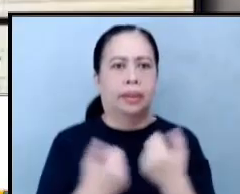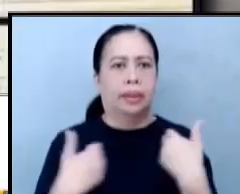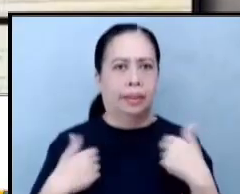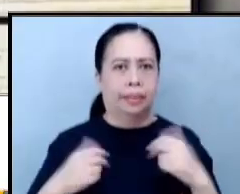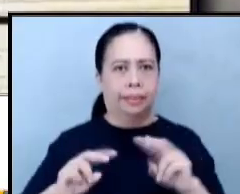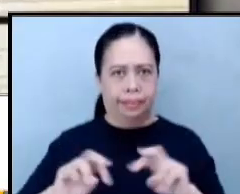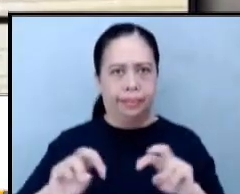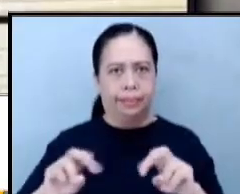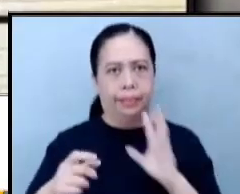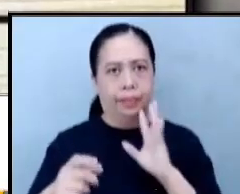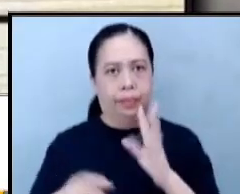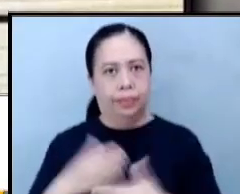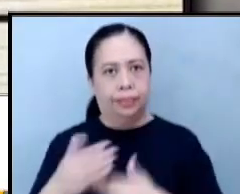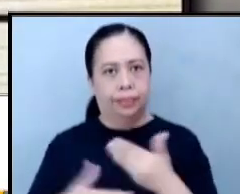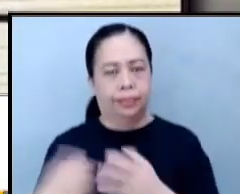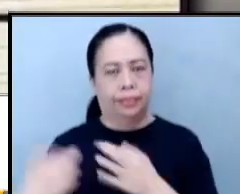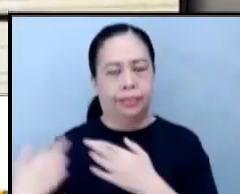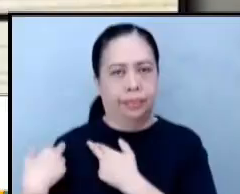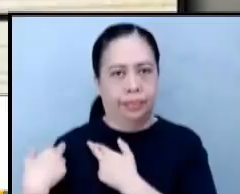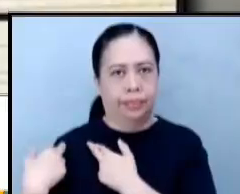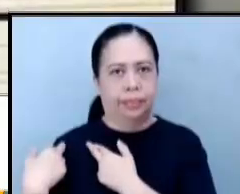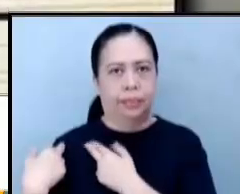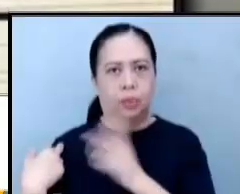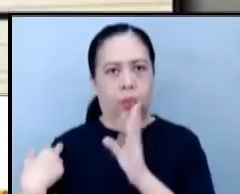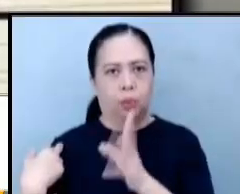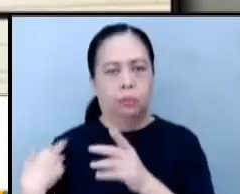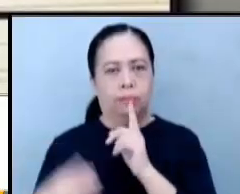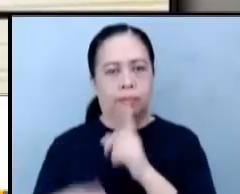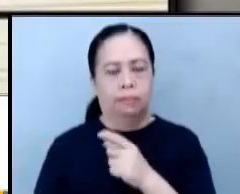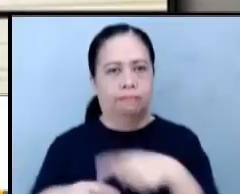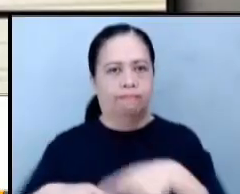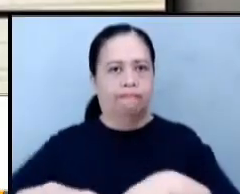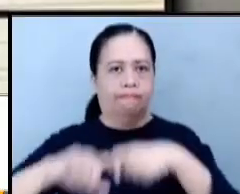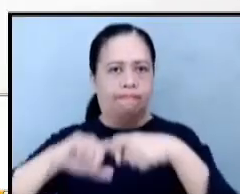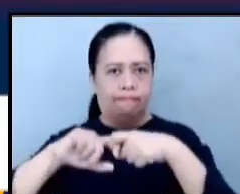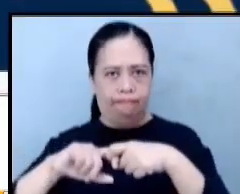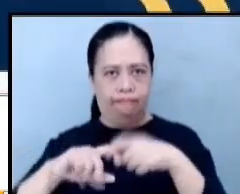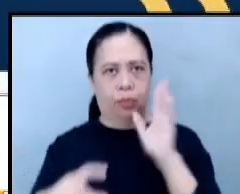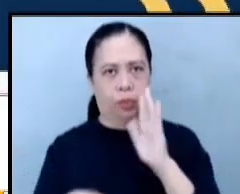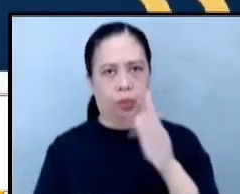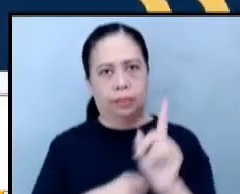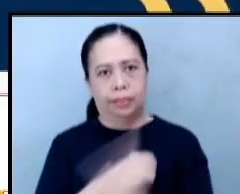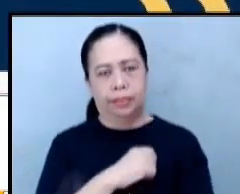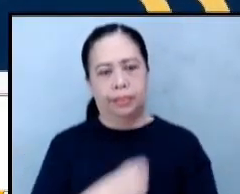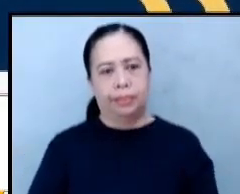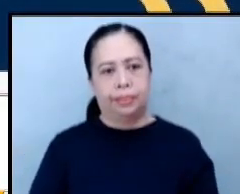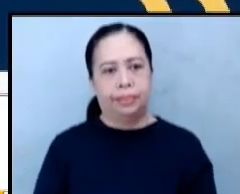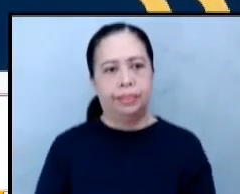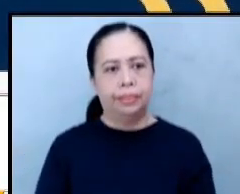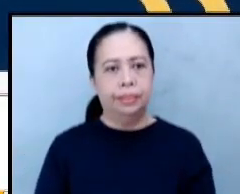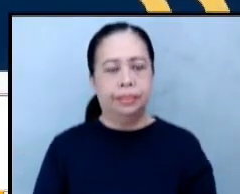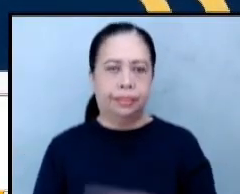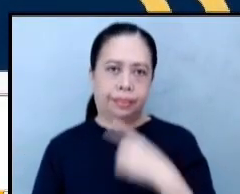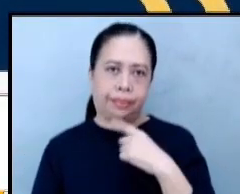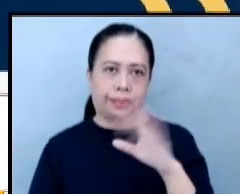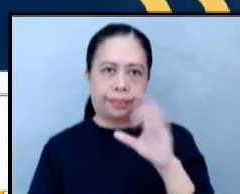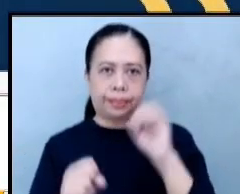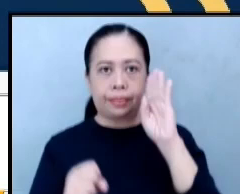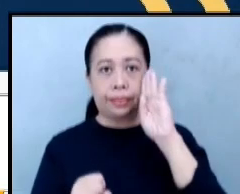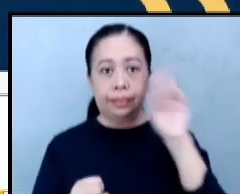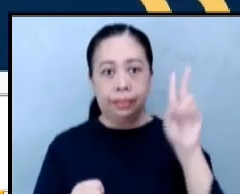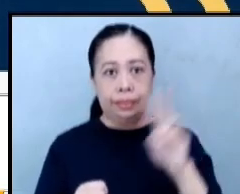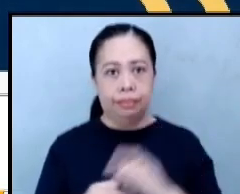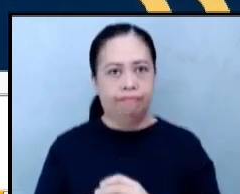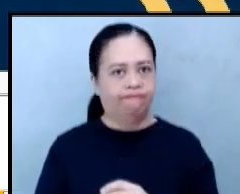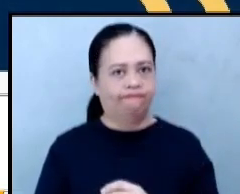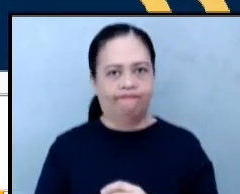mga responsable rito ay tiyak na masususpende at mananagot sa batas. Dagdag ni President Marcos, walang puwang sa